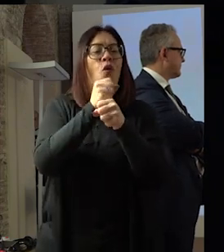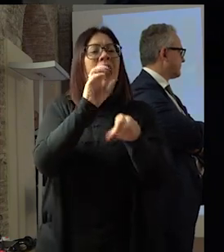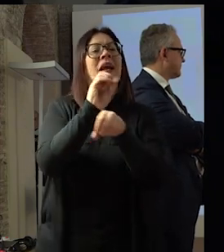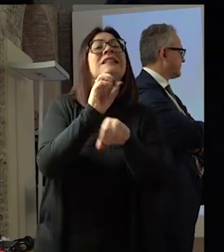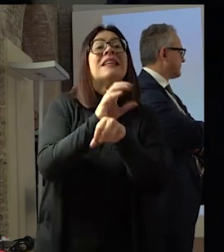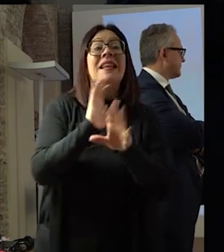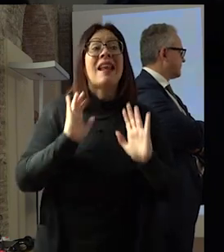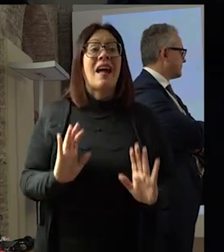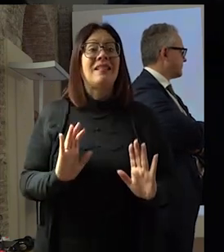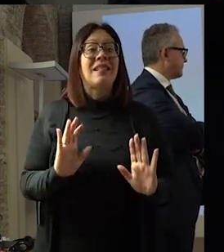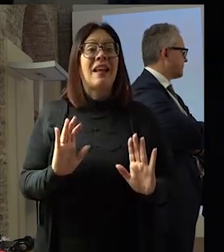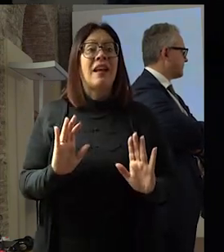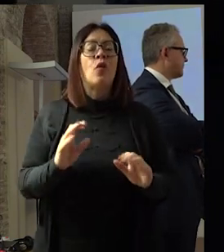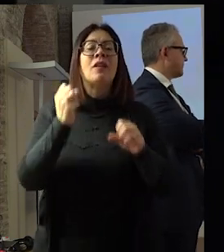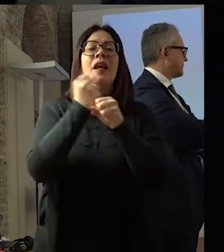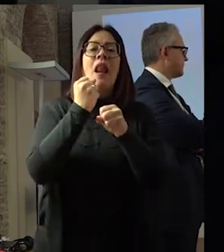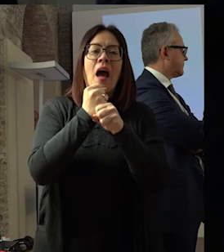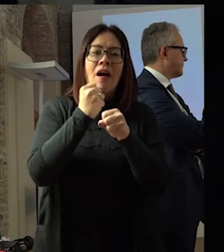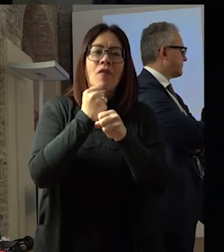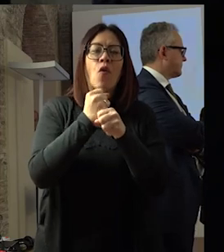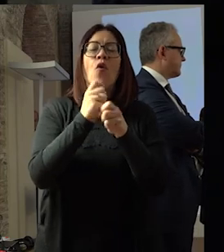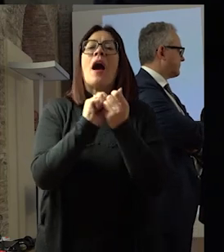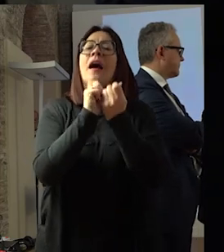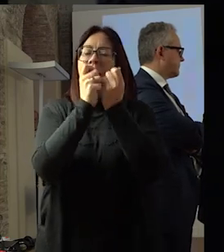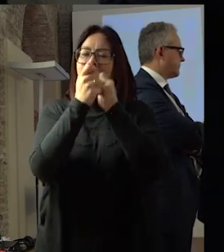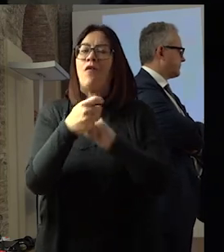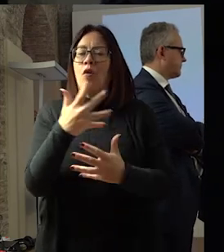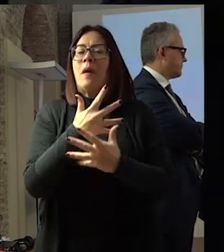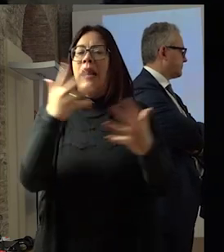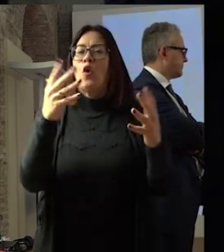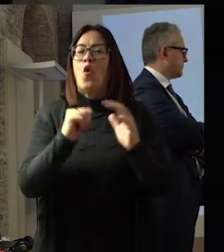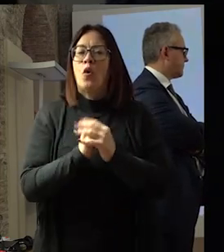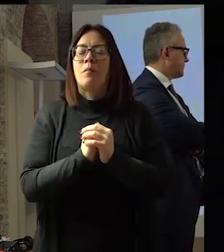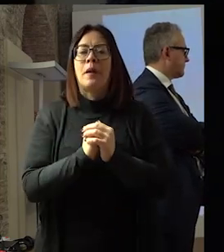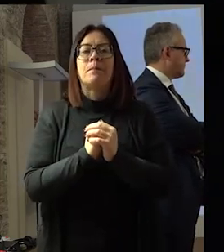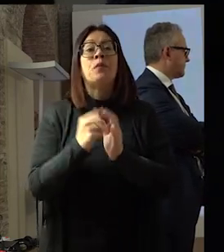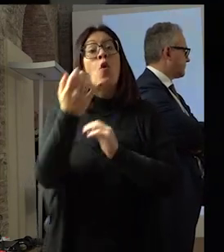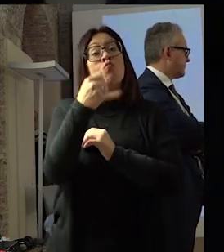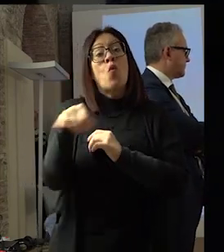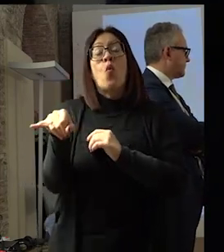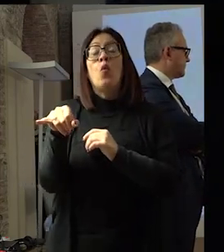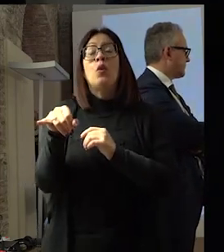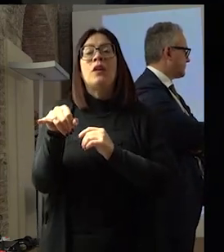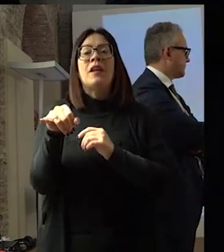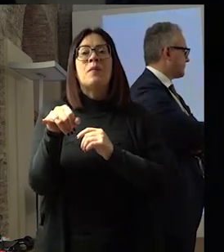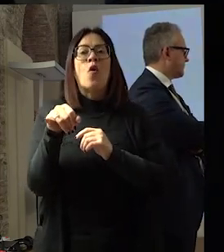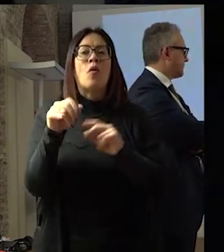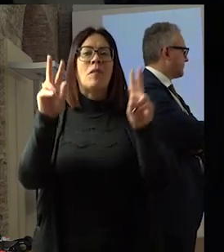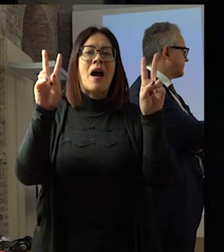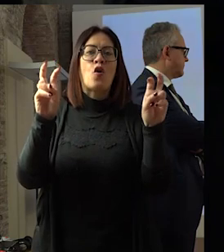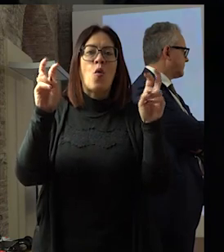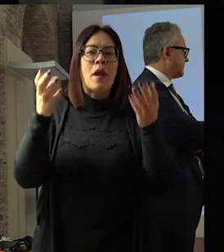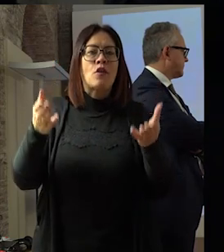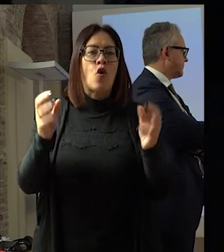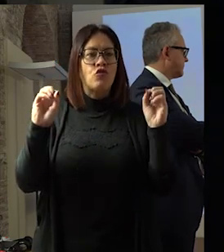all'insegnamento. Quindi bisogna lavorare su grandi riforme anche sotto questo profilo. Infine, ma non infine, perché questo è il tema di oggi,